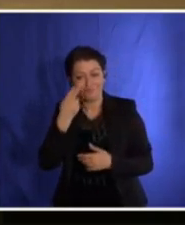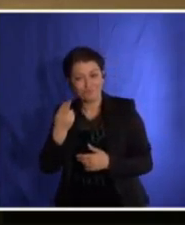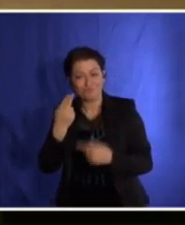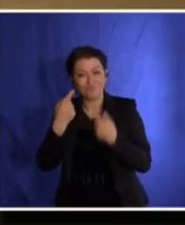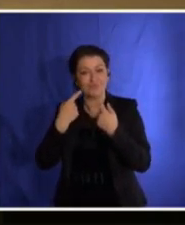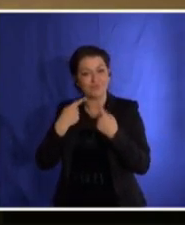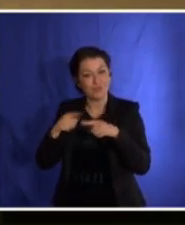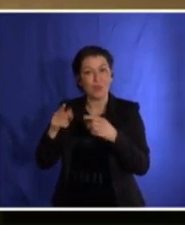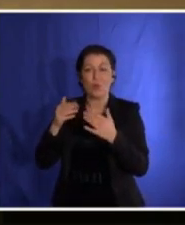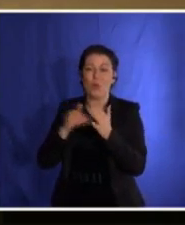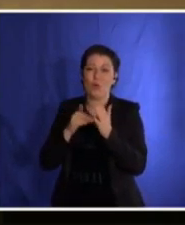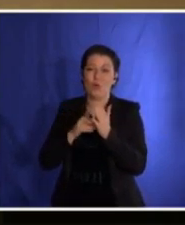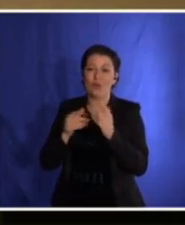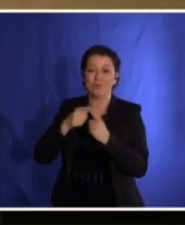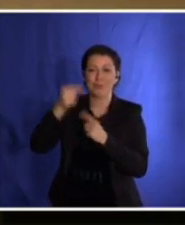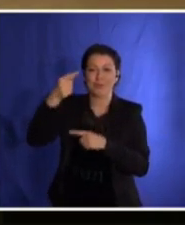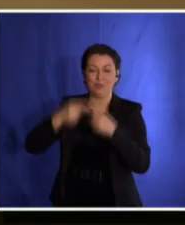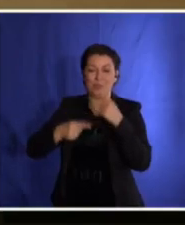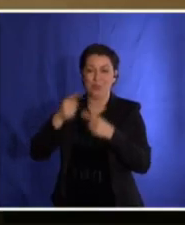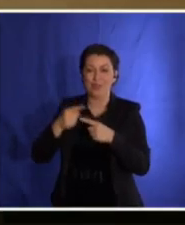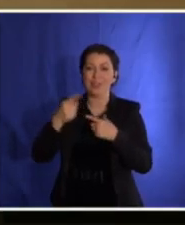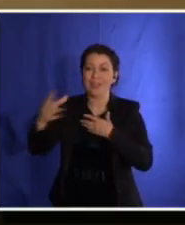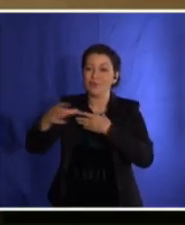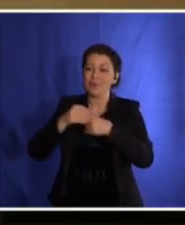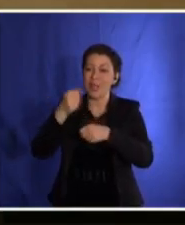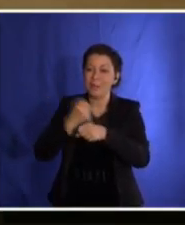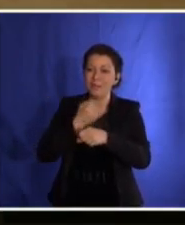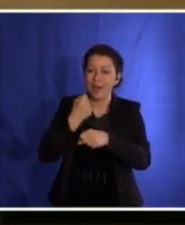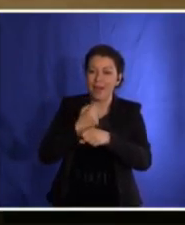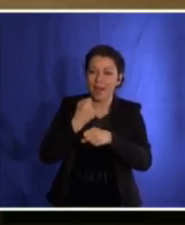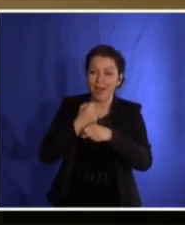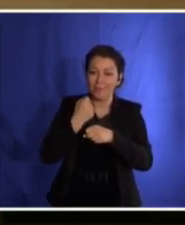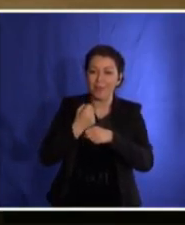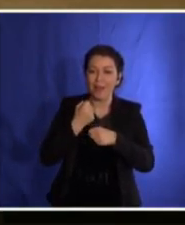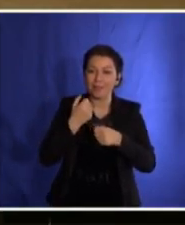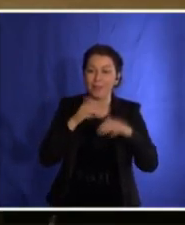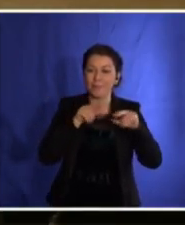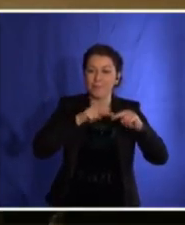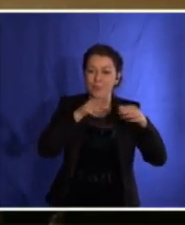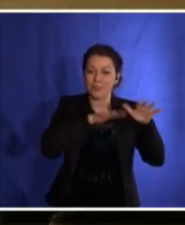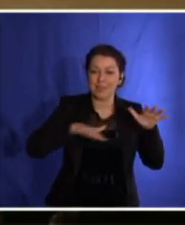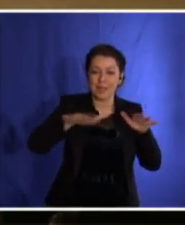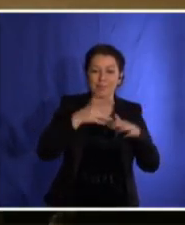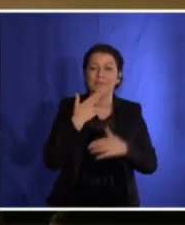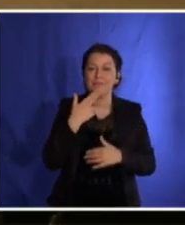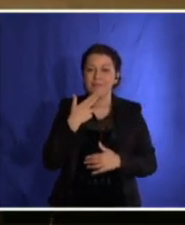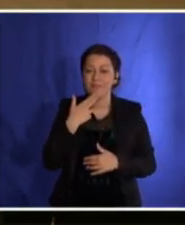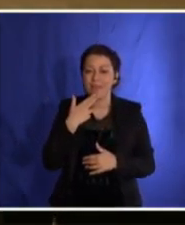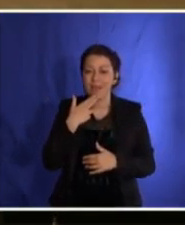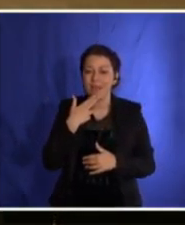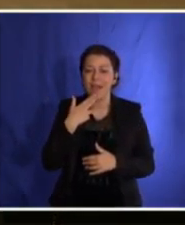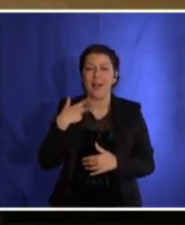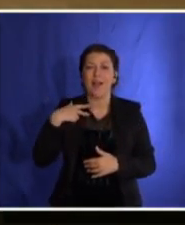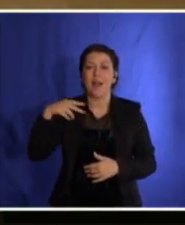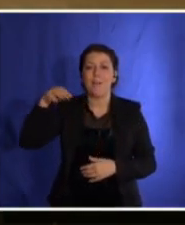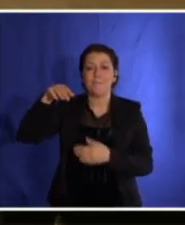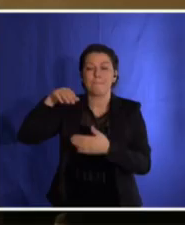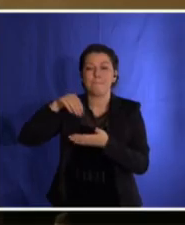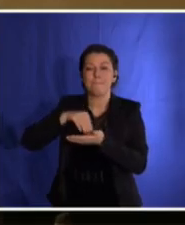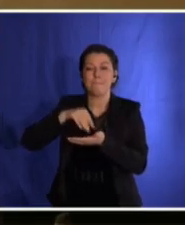Bundesebene zusammengearbeitet hat, ist unser Bundesparteiobmann und unser Vizekanzler Reinhold Mitterlehner. Lieber